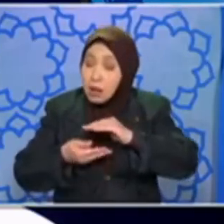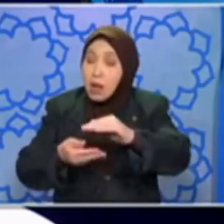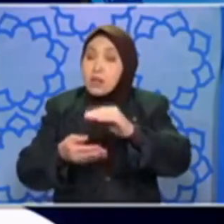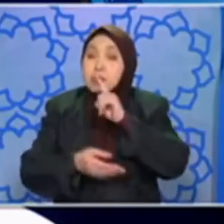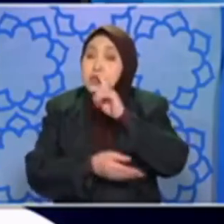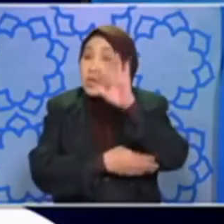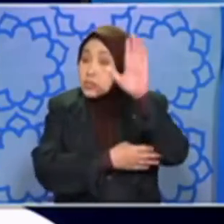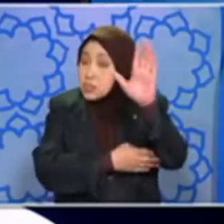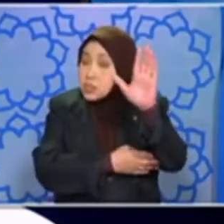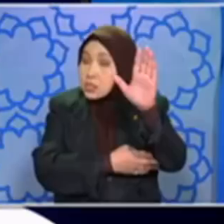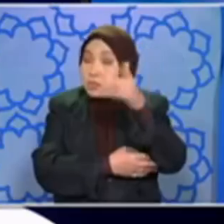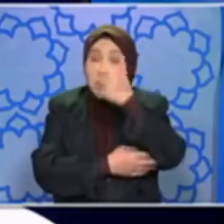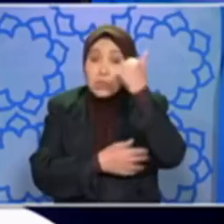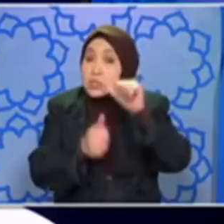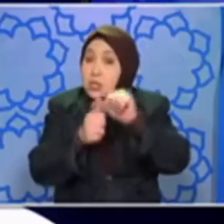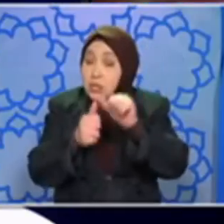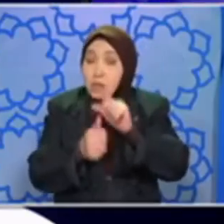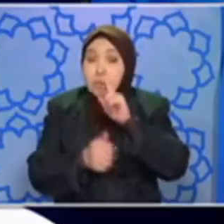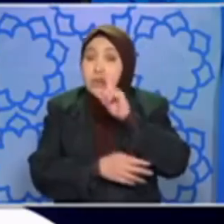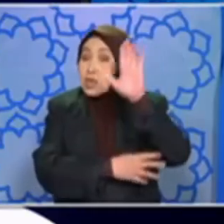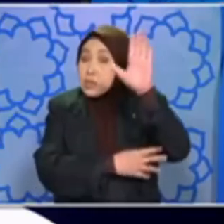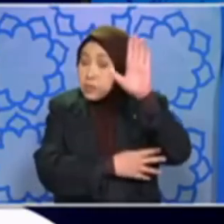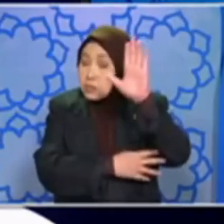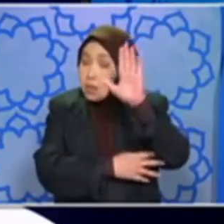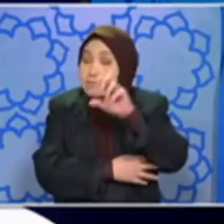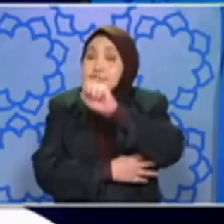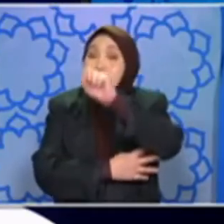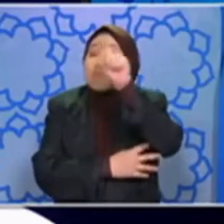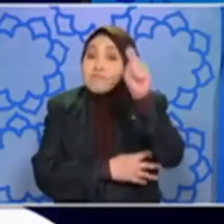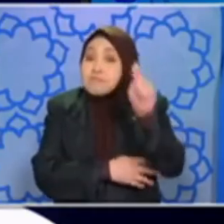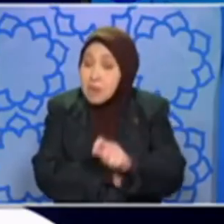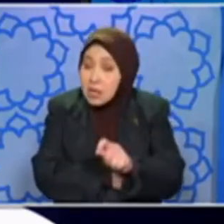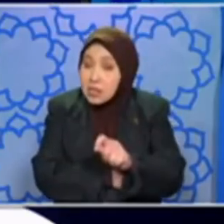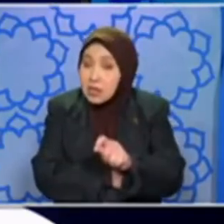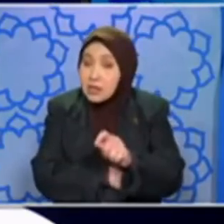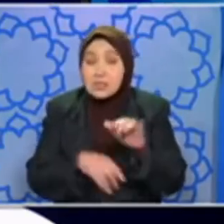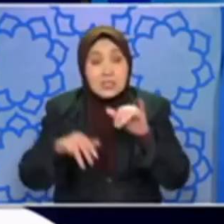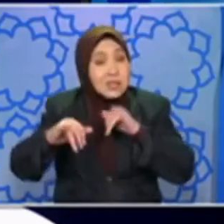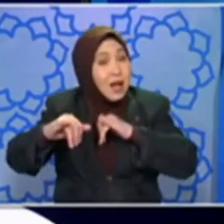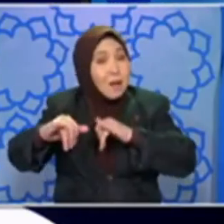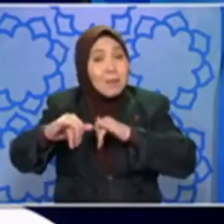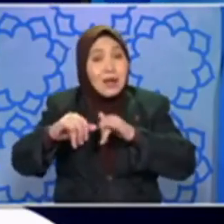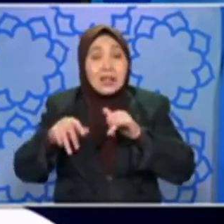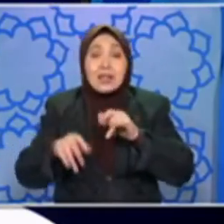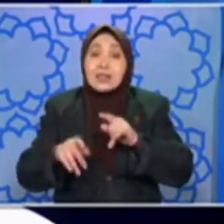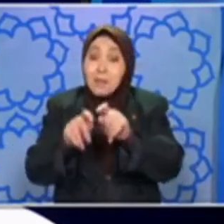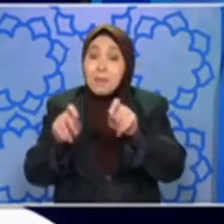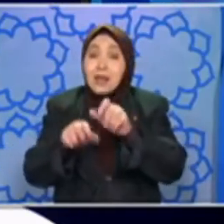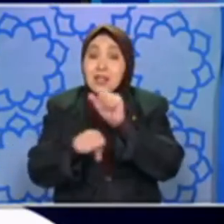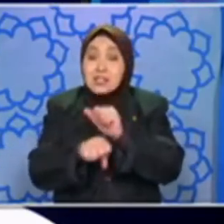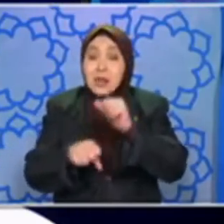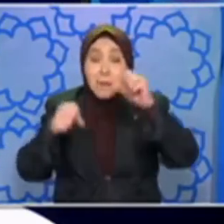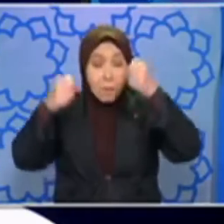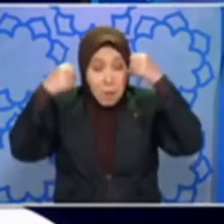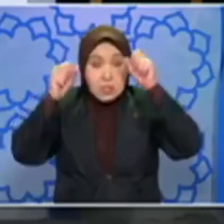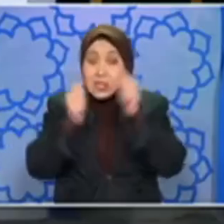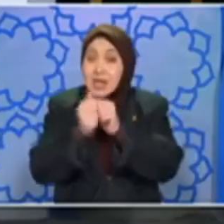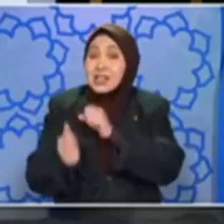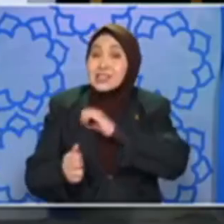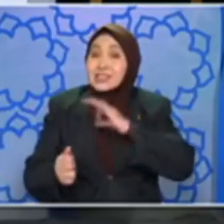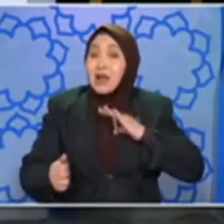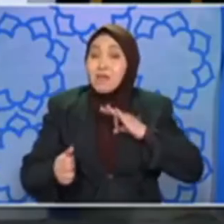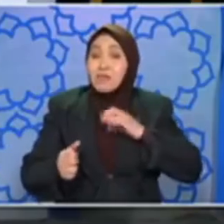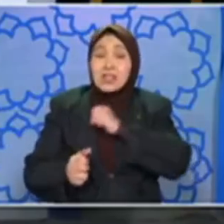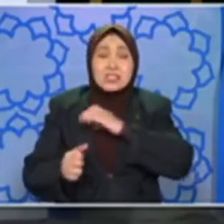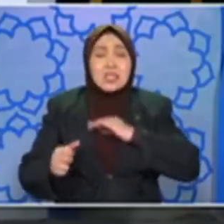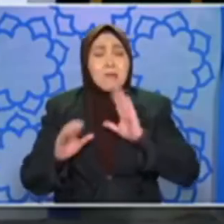Sesungguhnya setiap janji itu akan dipersoalkan. Sama kalau katakan di tempat kerja Ustaz ya, bos dengan staff. Staff dia